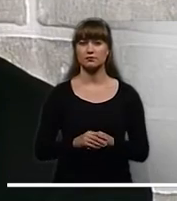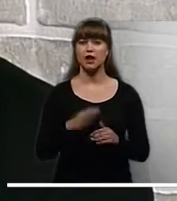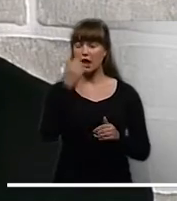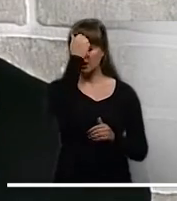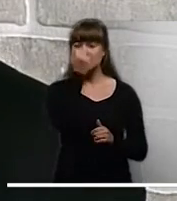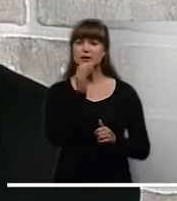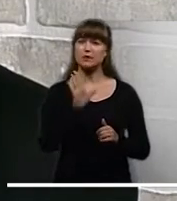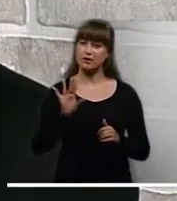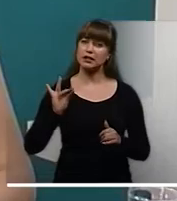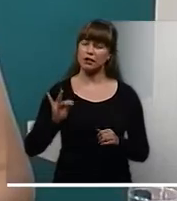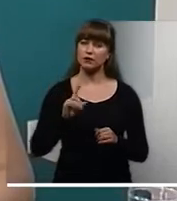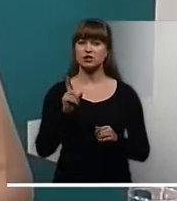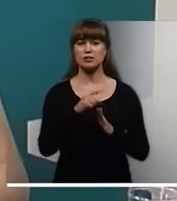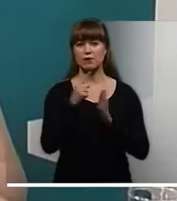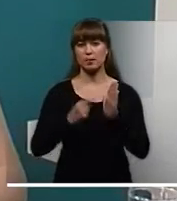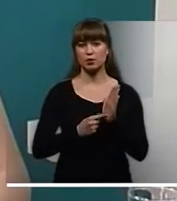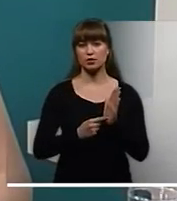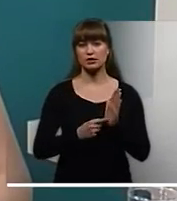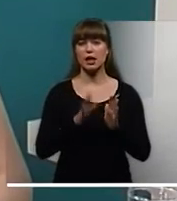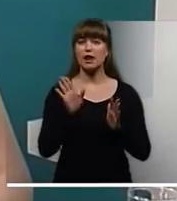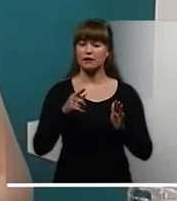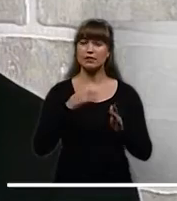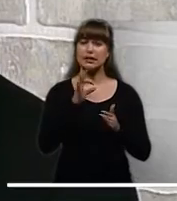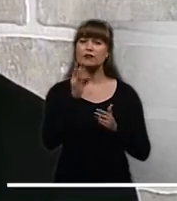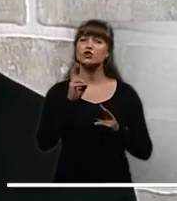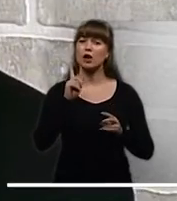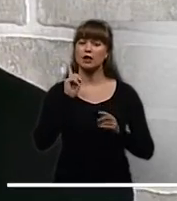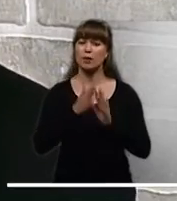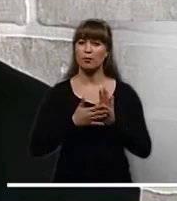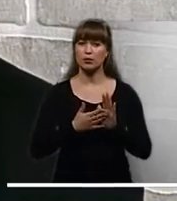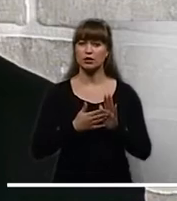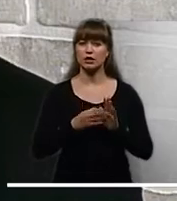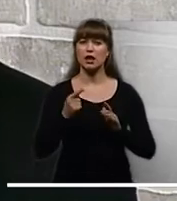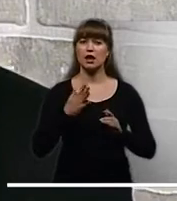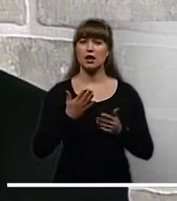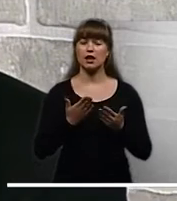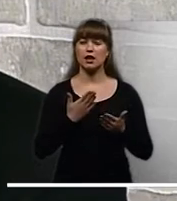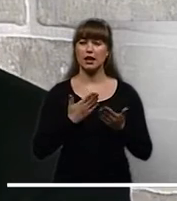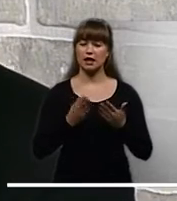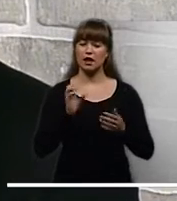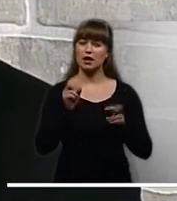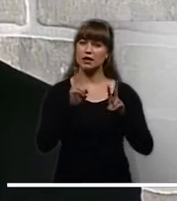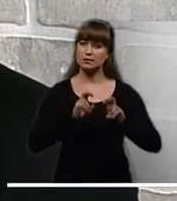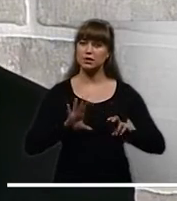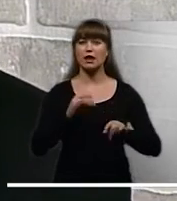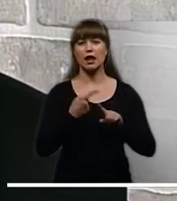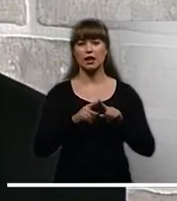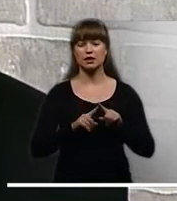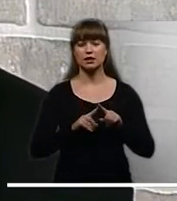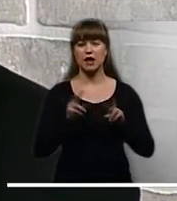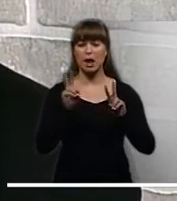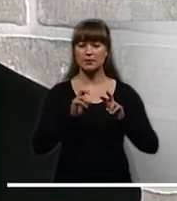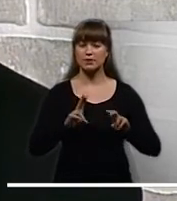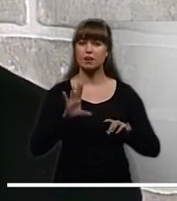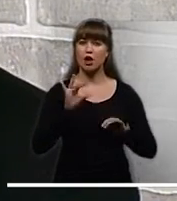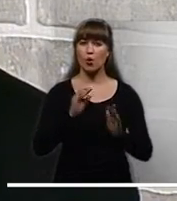Спасибо, Виктор Иванович, за вопрос. Давайте я отвечу, как я понял, собственно говоря. Велоэргометрия – это исследование кардиограммы